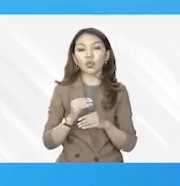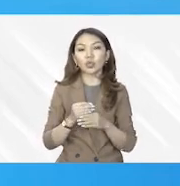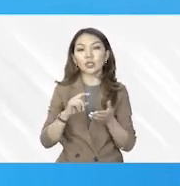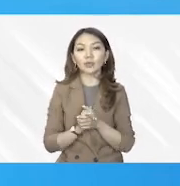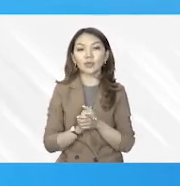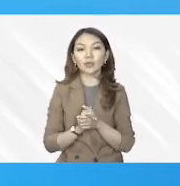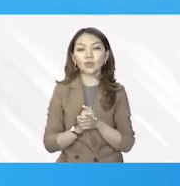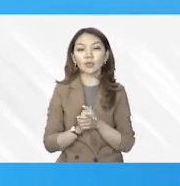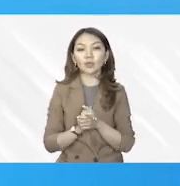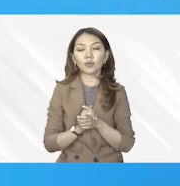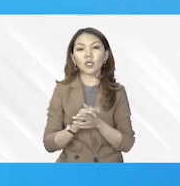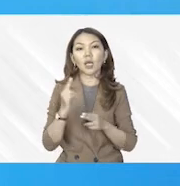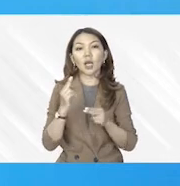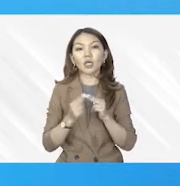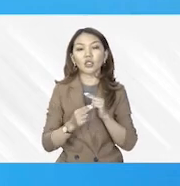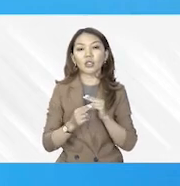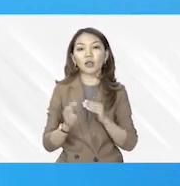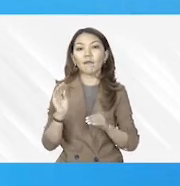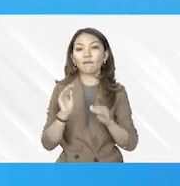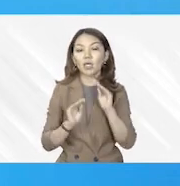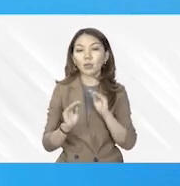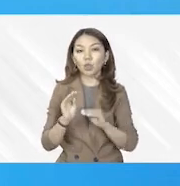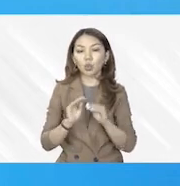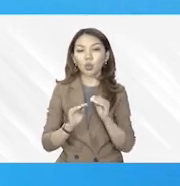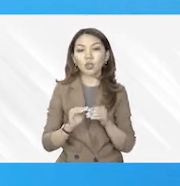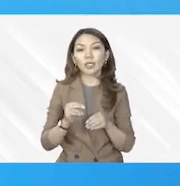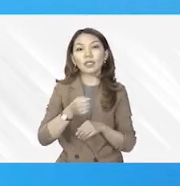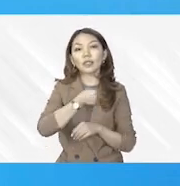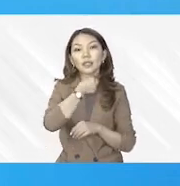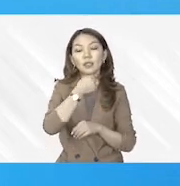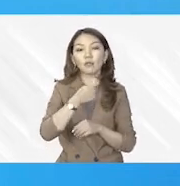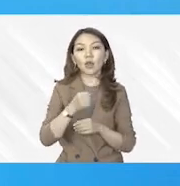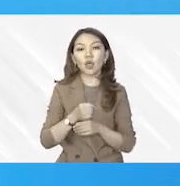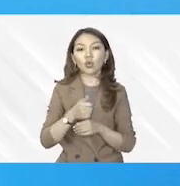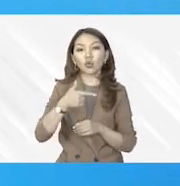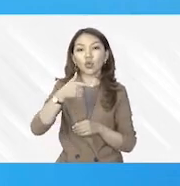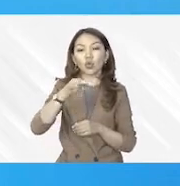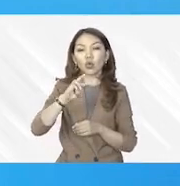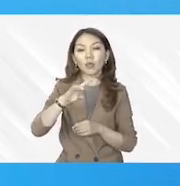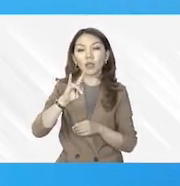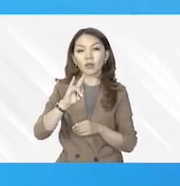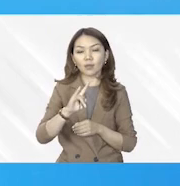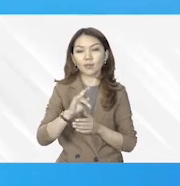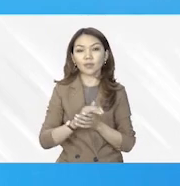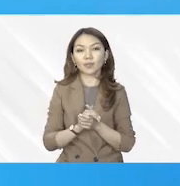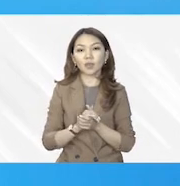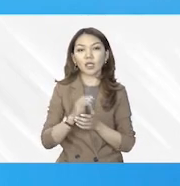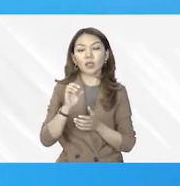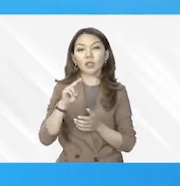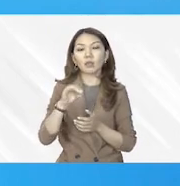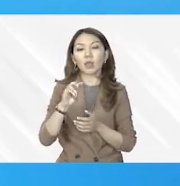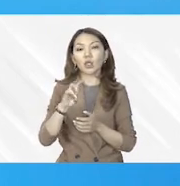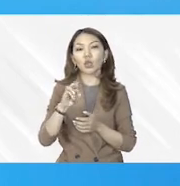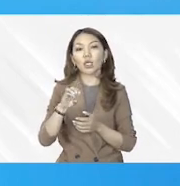хромосом. Окончательно формируются и созревают гаметы. Сперматогенез